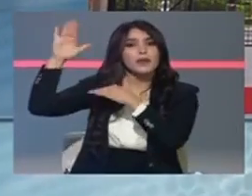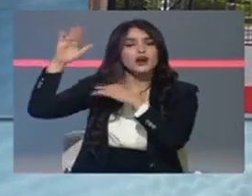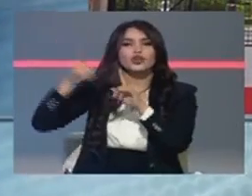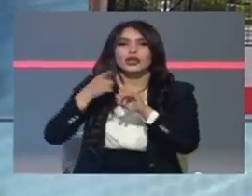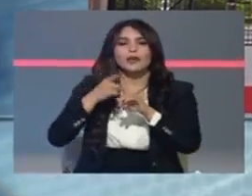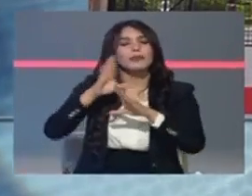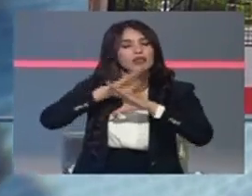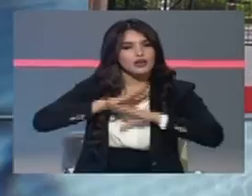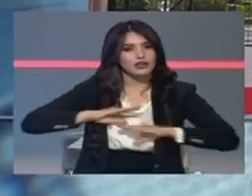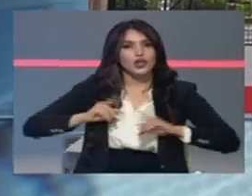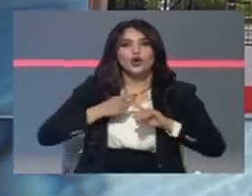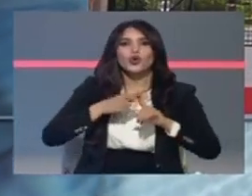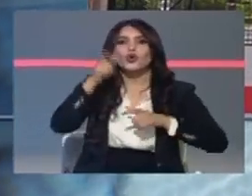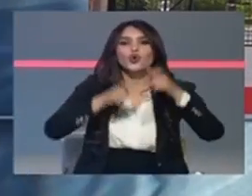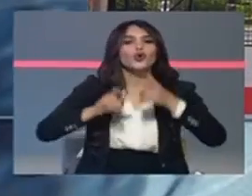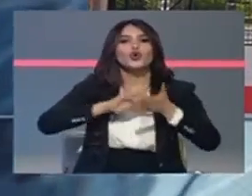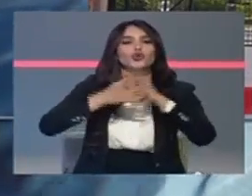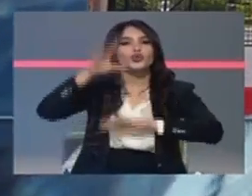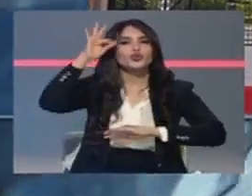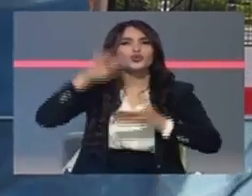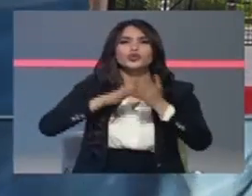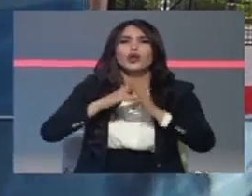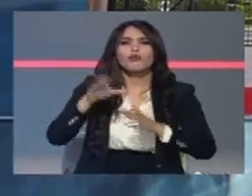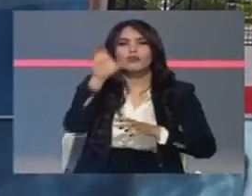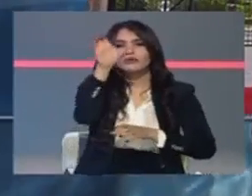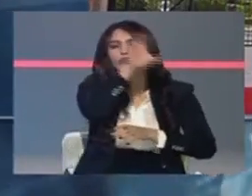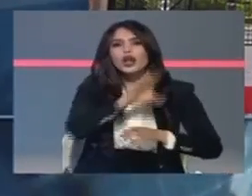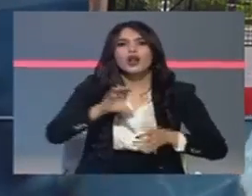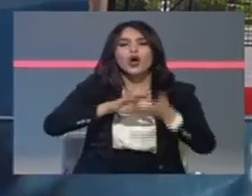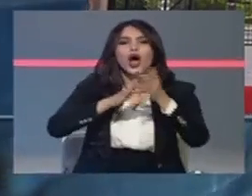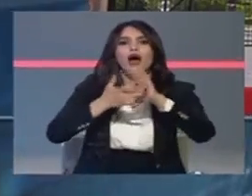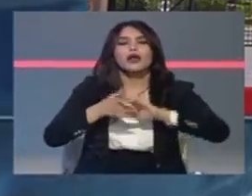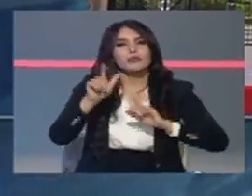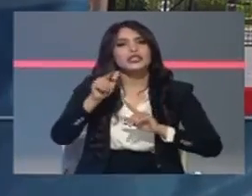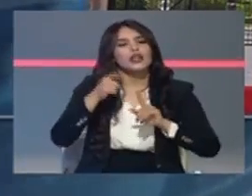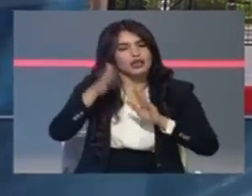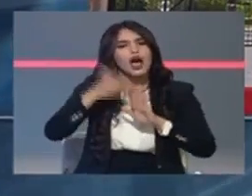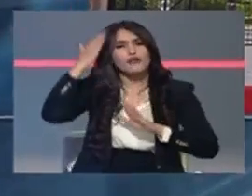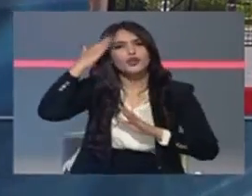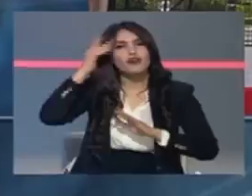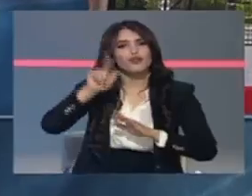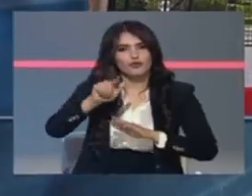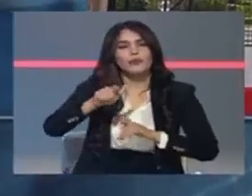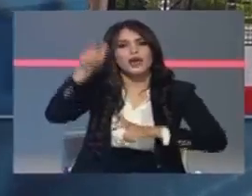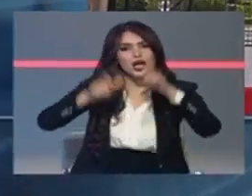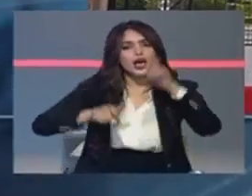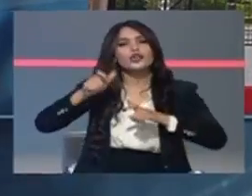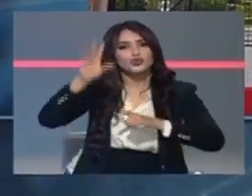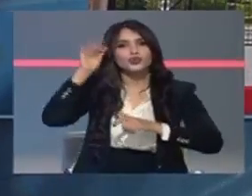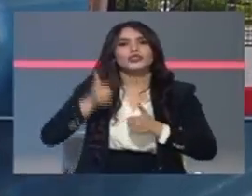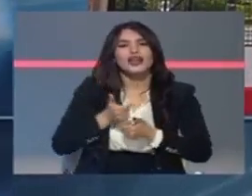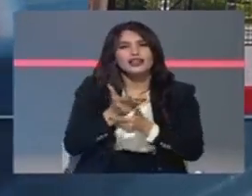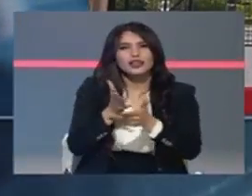كل التونسيين الموجودين تقريبا في كامل أنحاء المعمورة إنه نحن على علم بهم، والأعداد تم